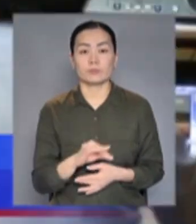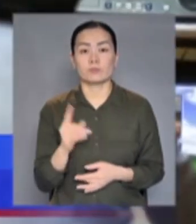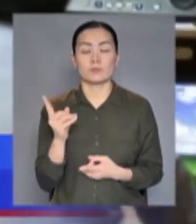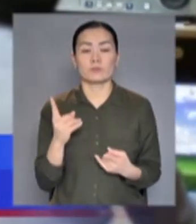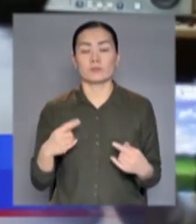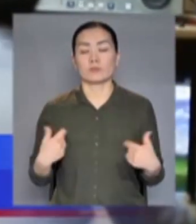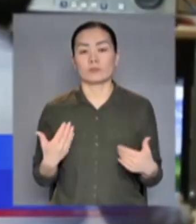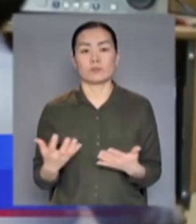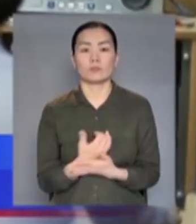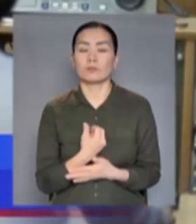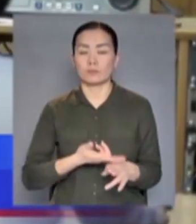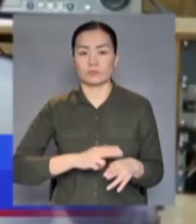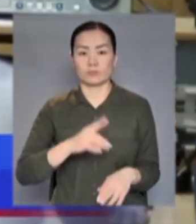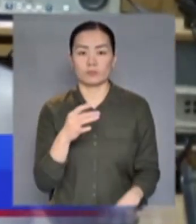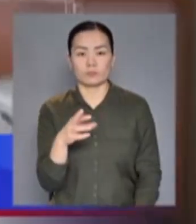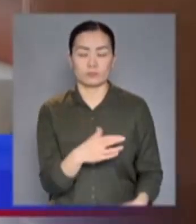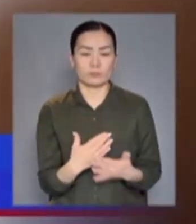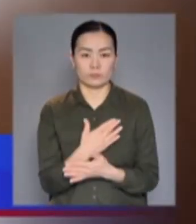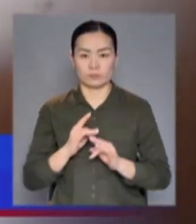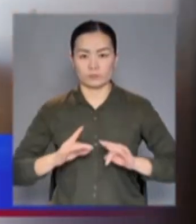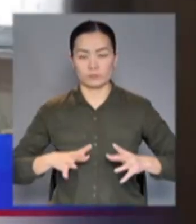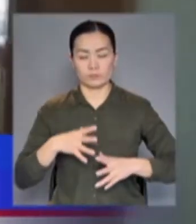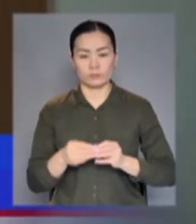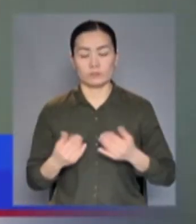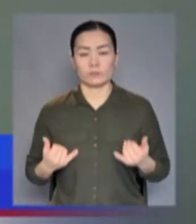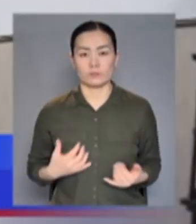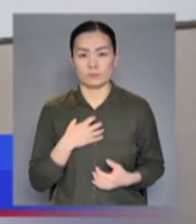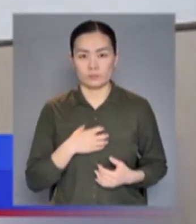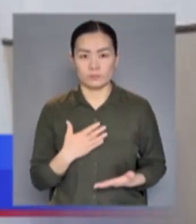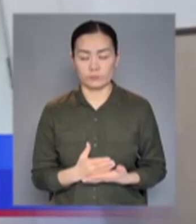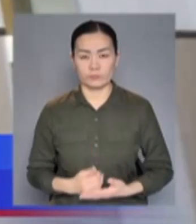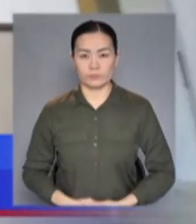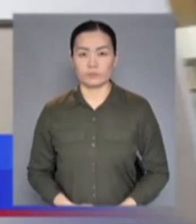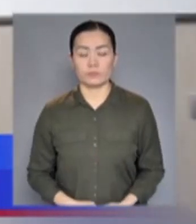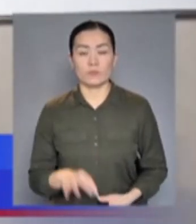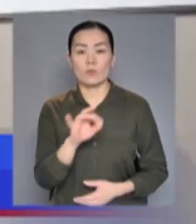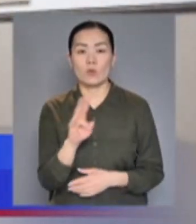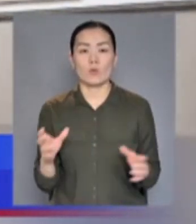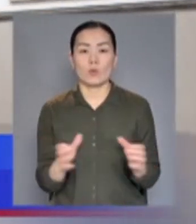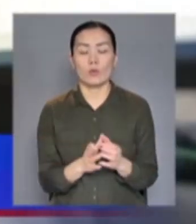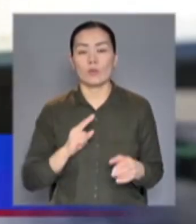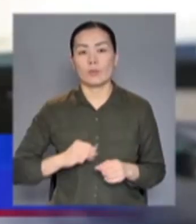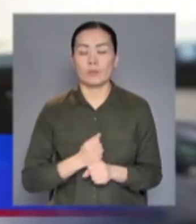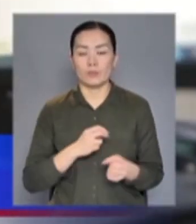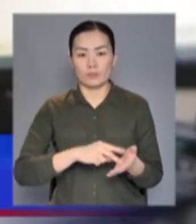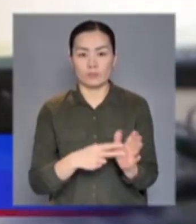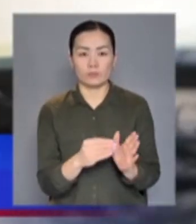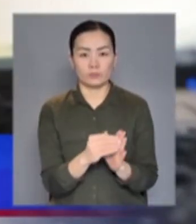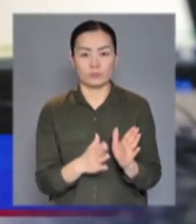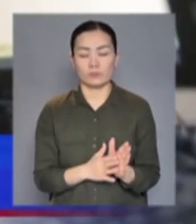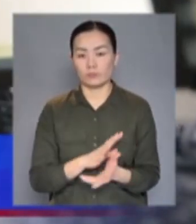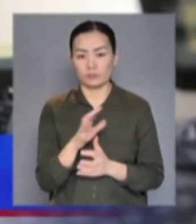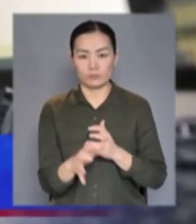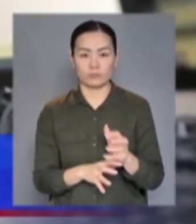ең ықпалды, қолжетімді болған радиодан хабар тарату бүгінгі күнде маңызын арттыруда. Біріккен Ұлттар Ұйымының жұмыс аясына енетін